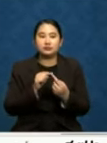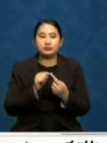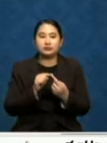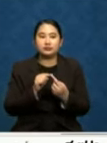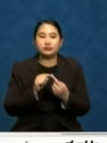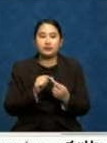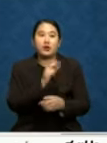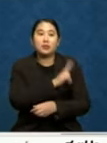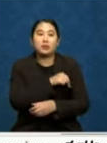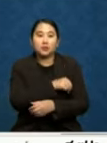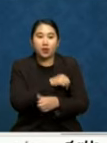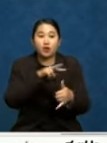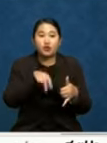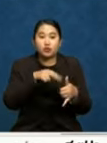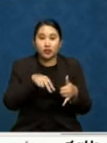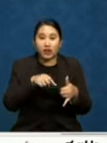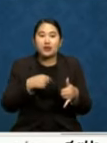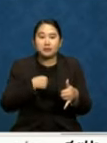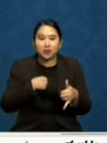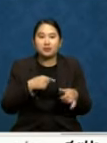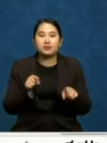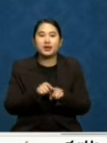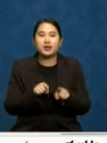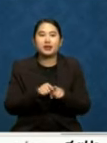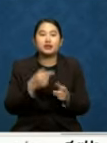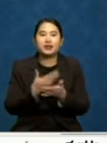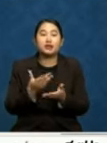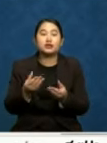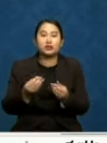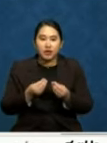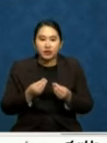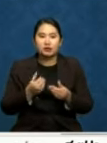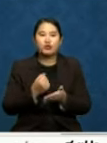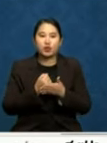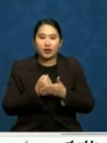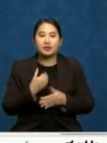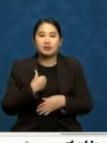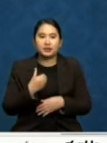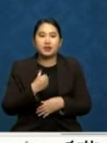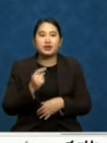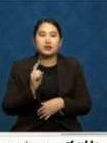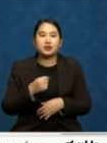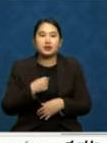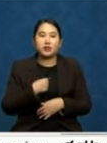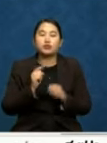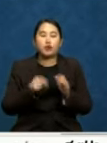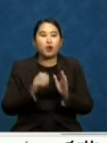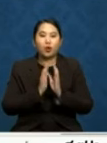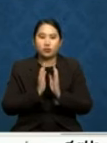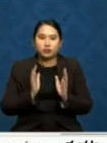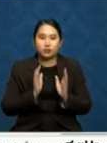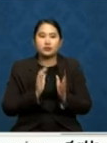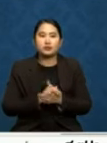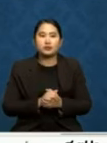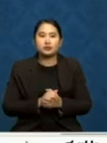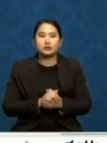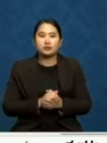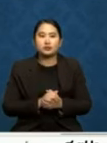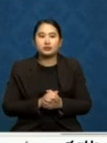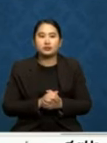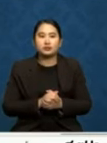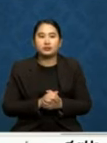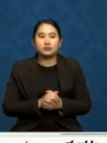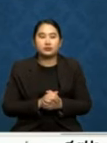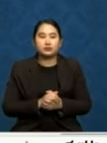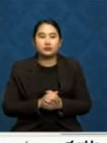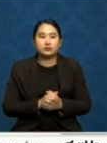การรักษาพยาบาลผมเองเป็นผู้หนึ่งที่ได้รับเงินช่วยเหลือจากกองทุนแห่งนี้ซึ่งผมเองก็ต้องกราบขอบพระคุณนะครับเป็นอย่างสูงน